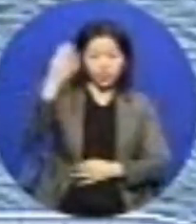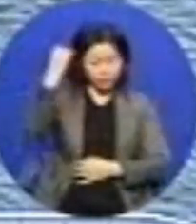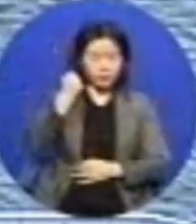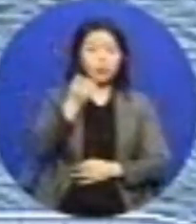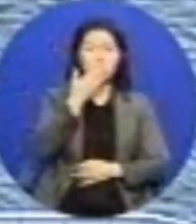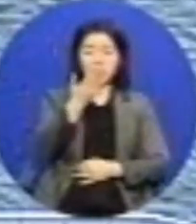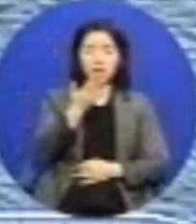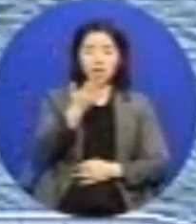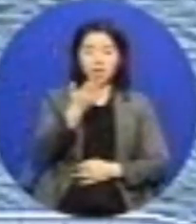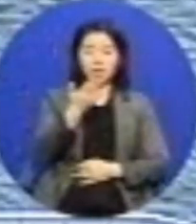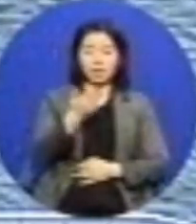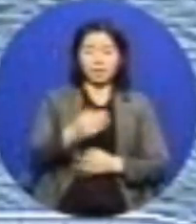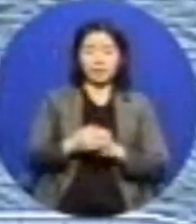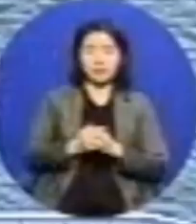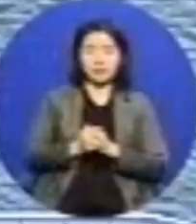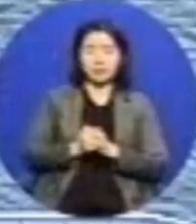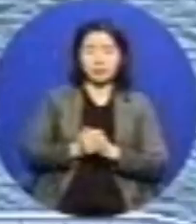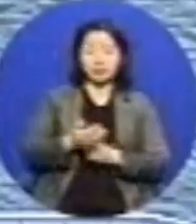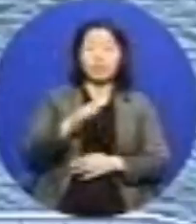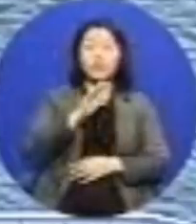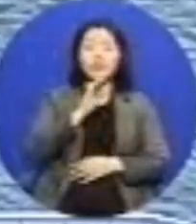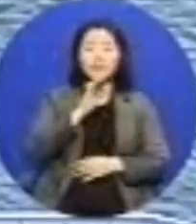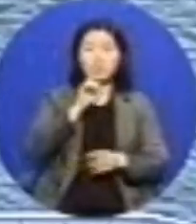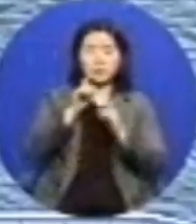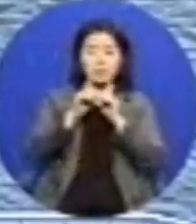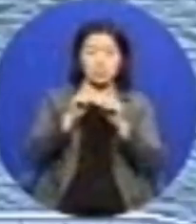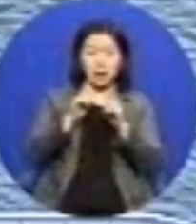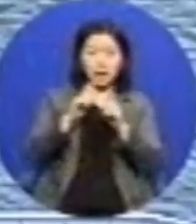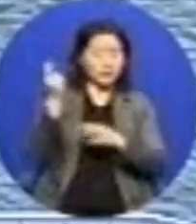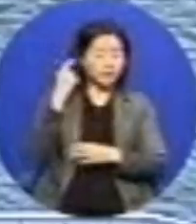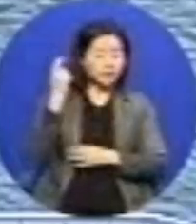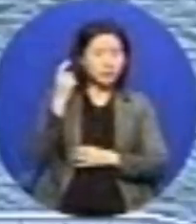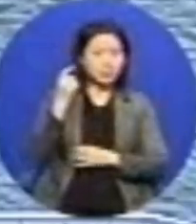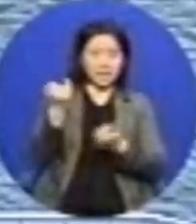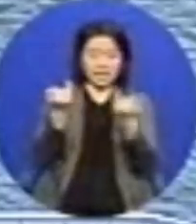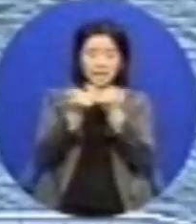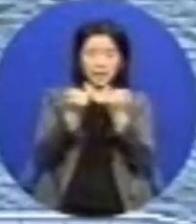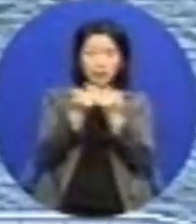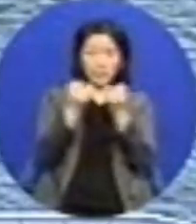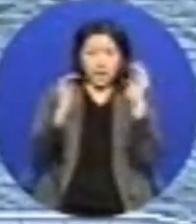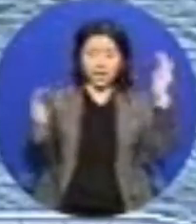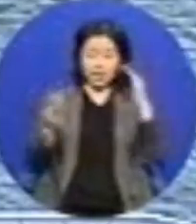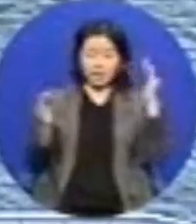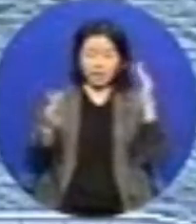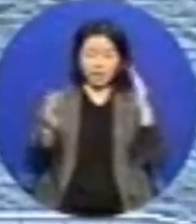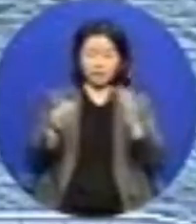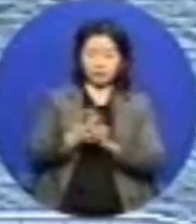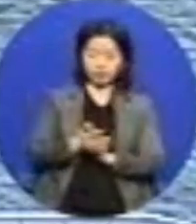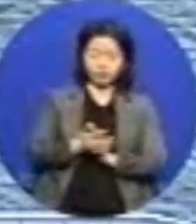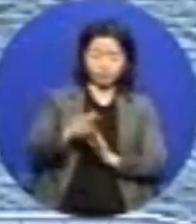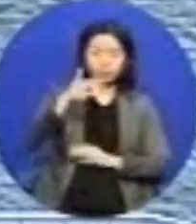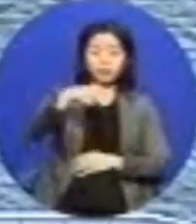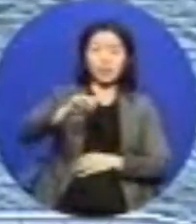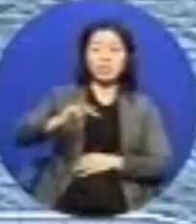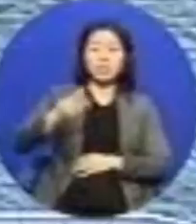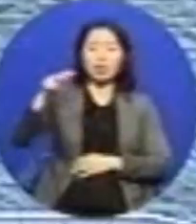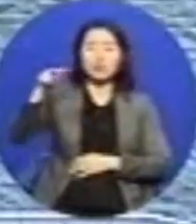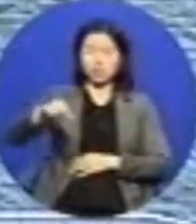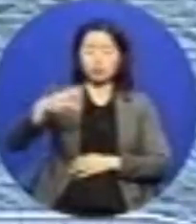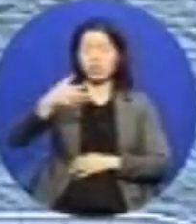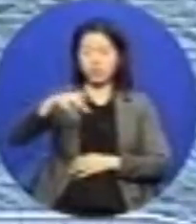다 너희들 것이 된다 그랬더니 그 말을 들은 순위가 즉시 철수 철수 철수 철수 글에 달